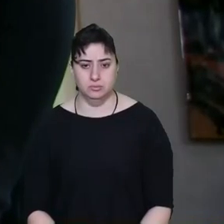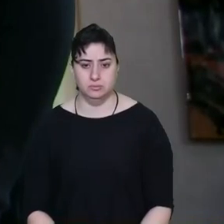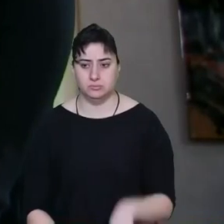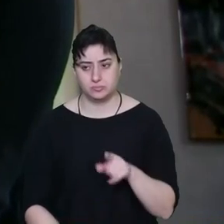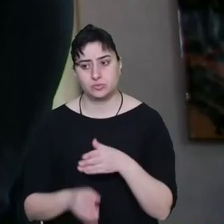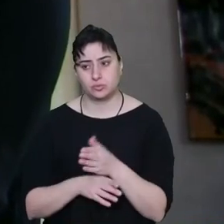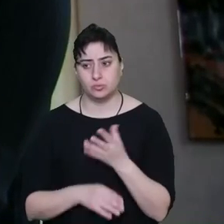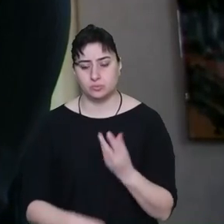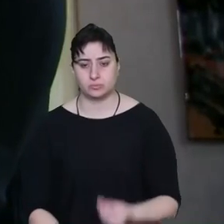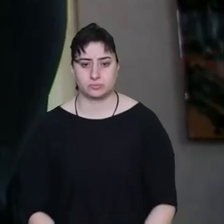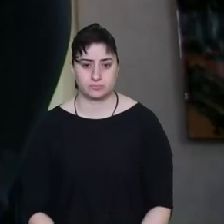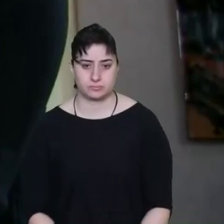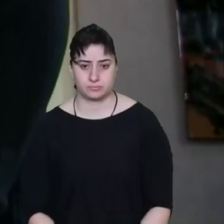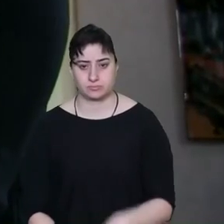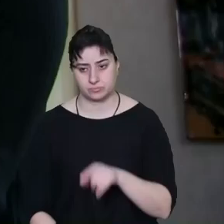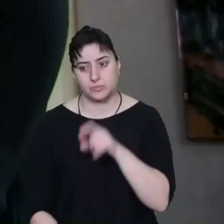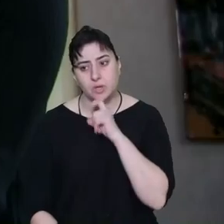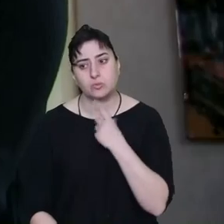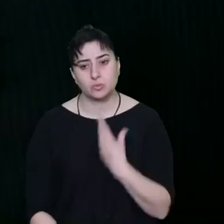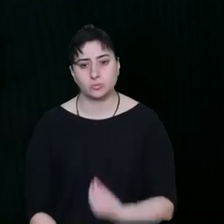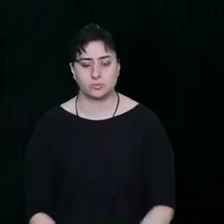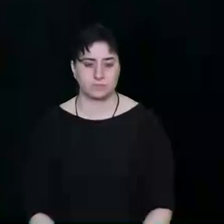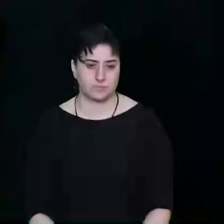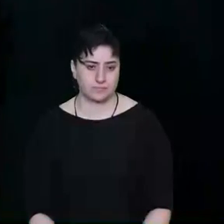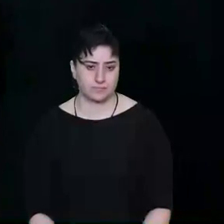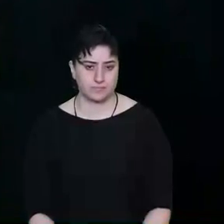Burada haklısın. Evet. Bu yanlış bir şey Sarp Bey.